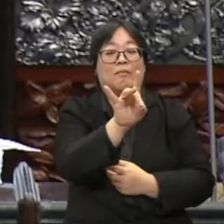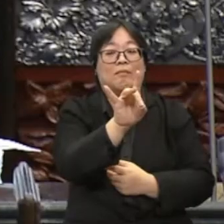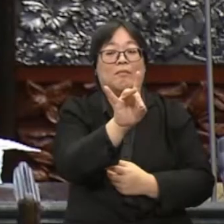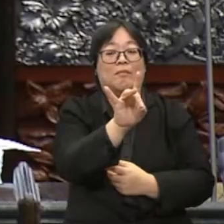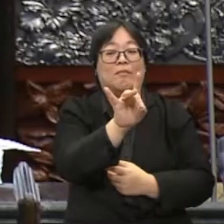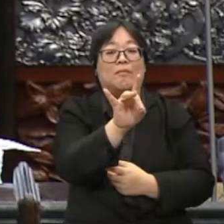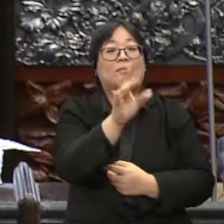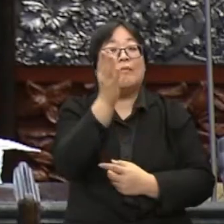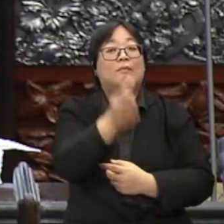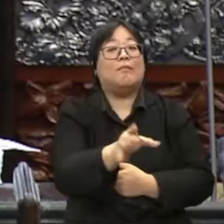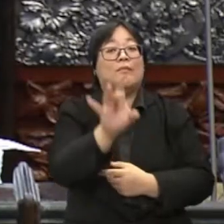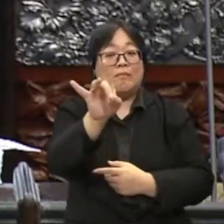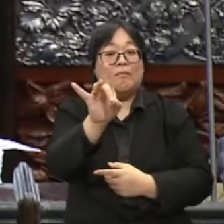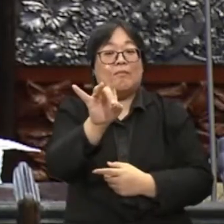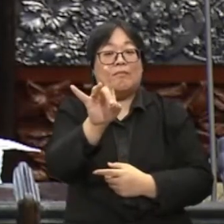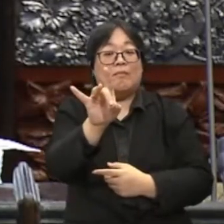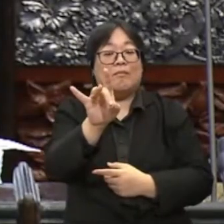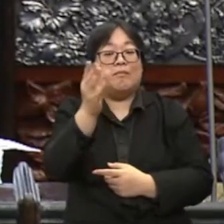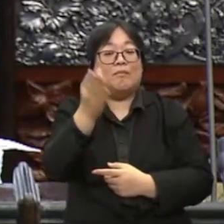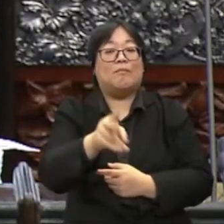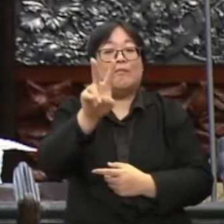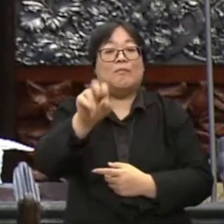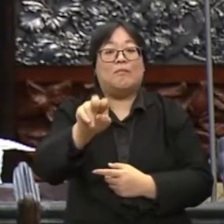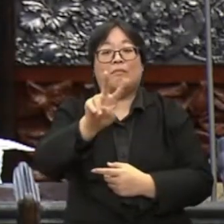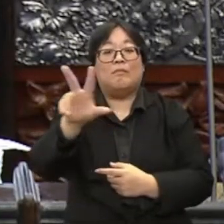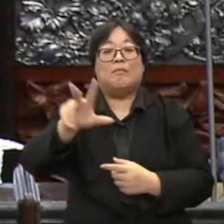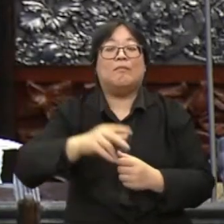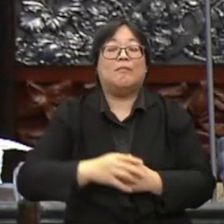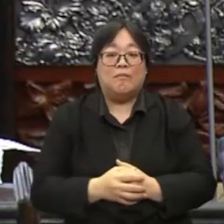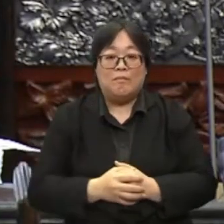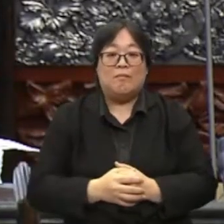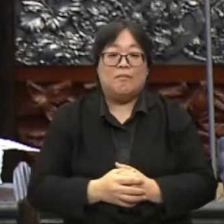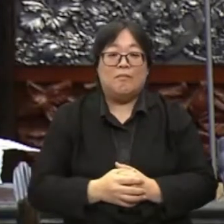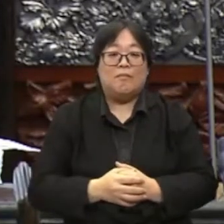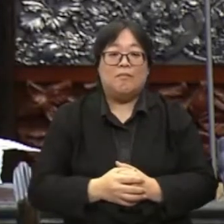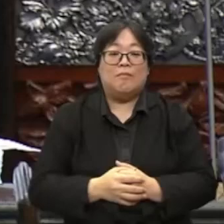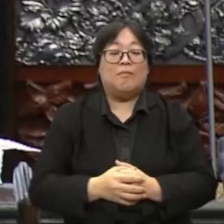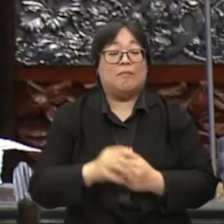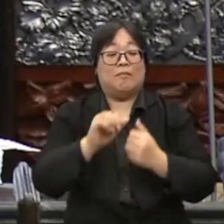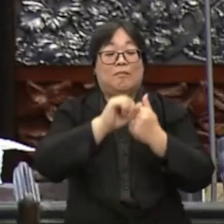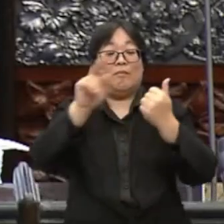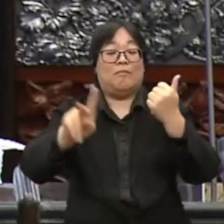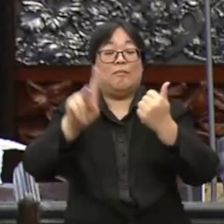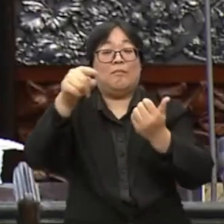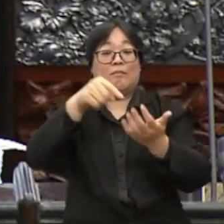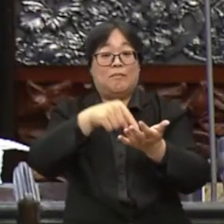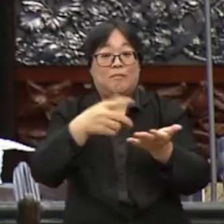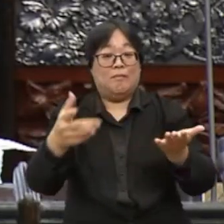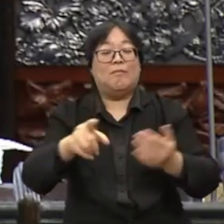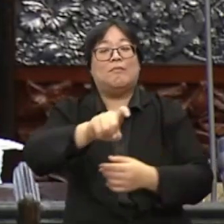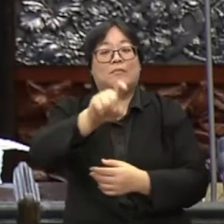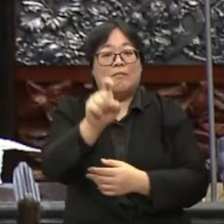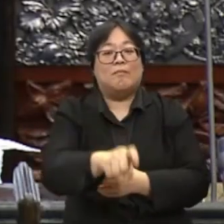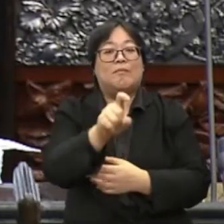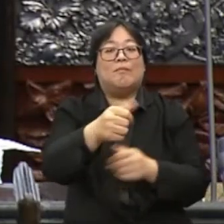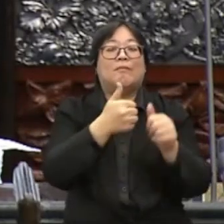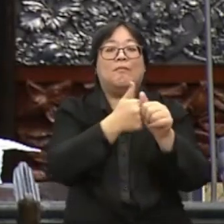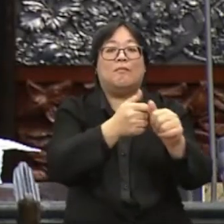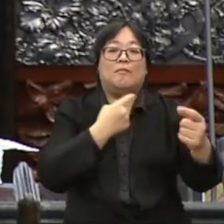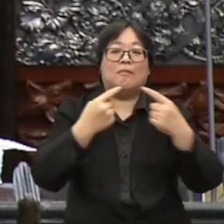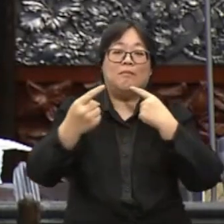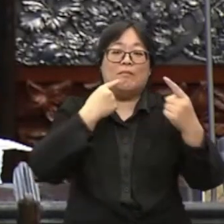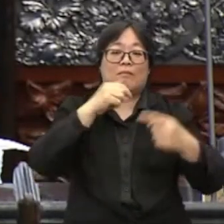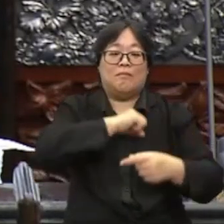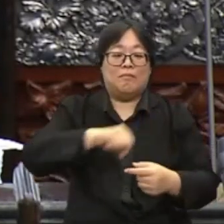28 ogos 2023 yang mana jawatankuasa Ini haruslah mengikut titah